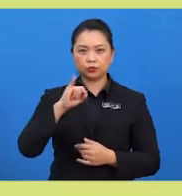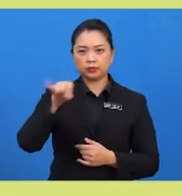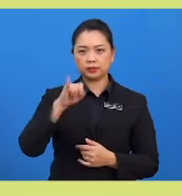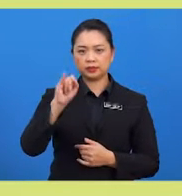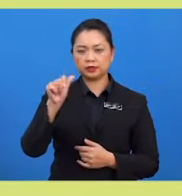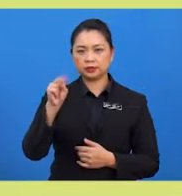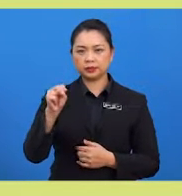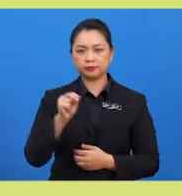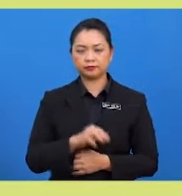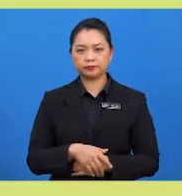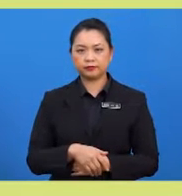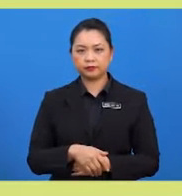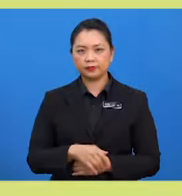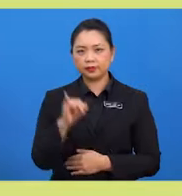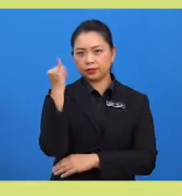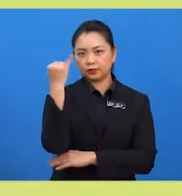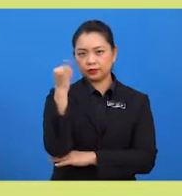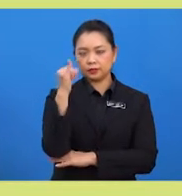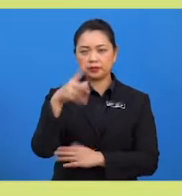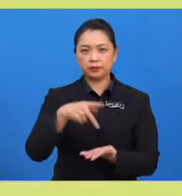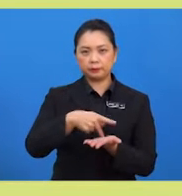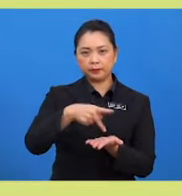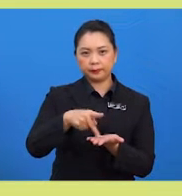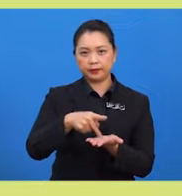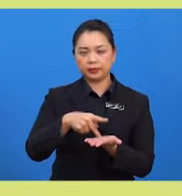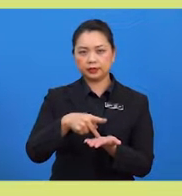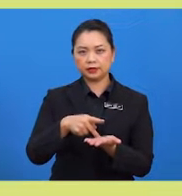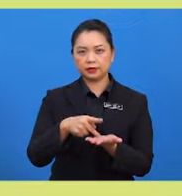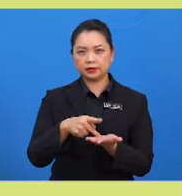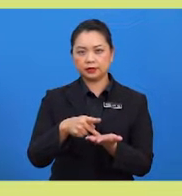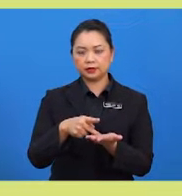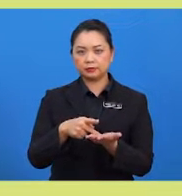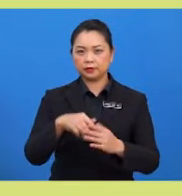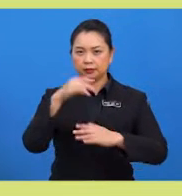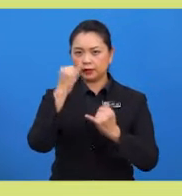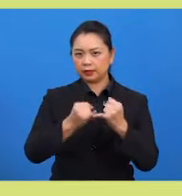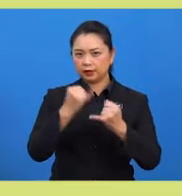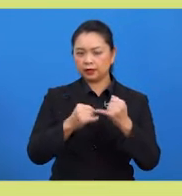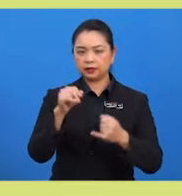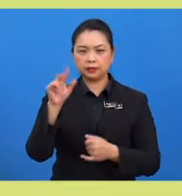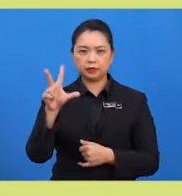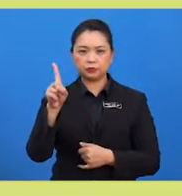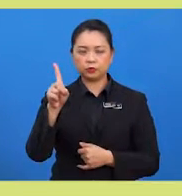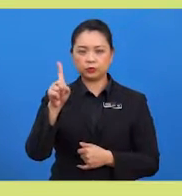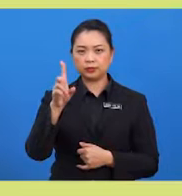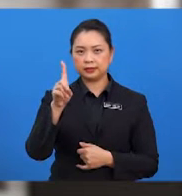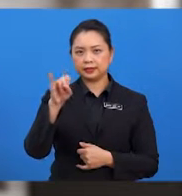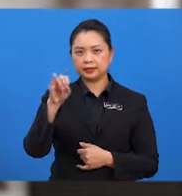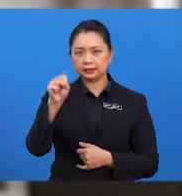1 Januari 2020. Insurans dibayar setahun berakhir 31 Disember